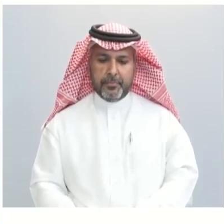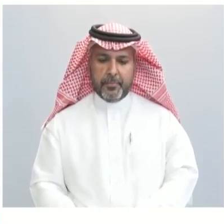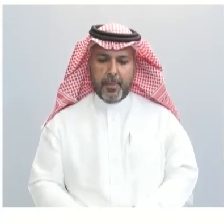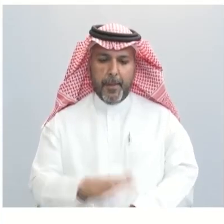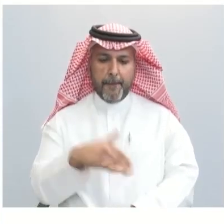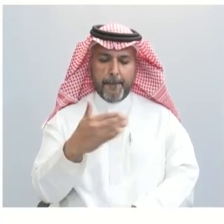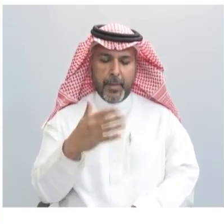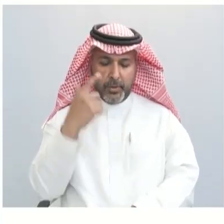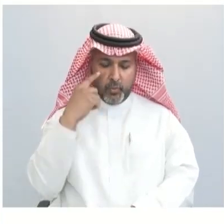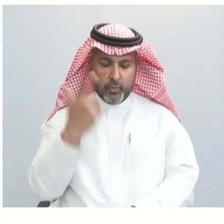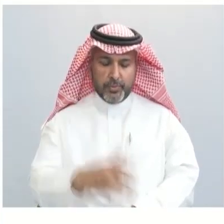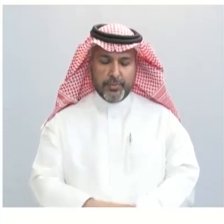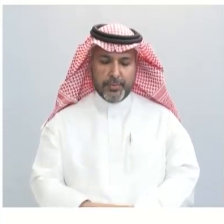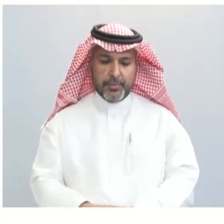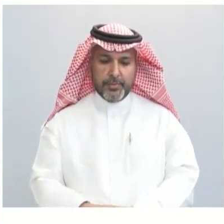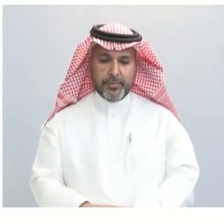بعد ذلك skip.